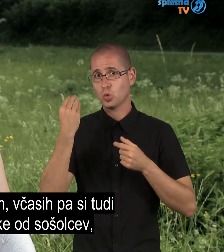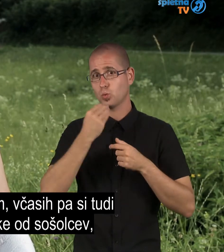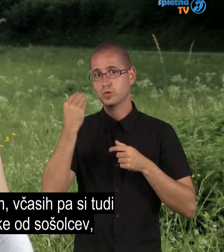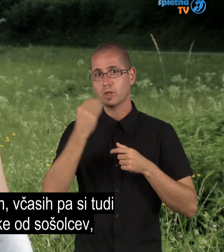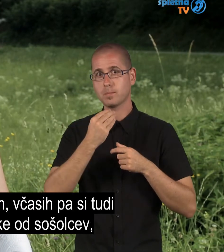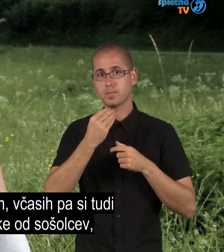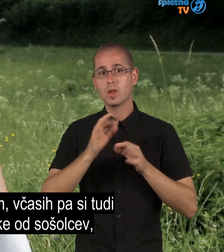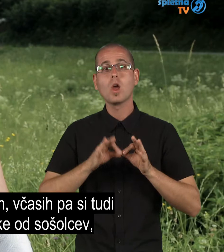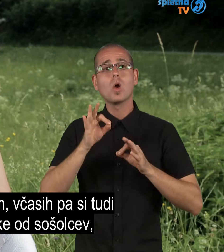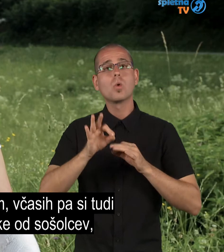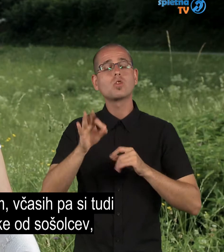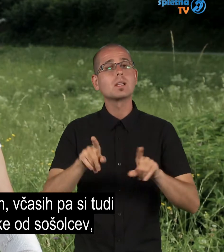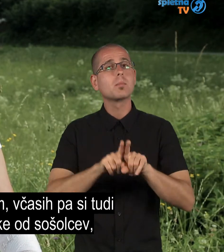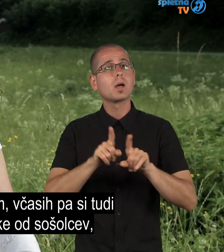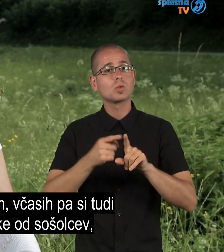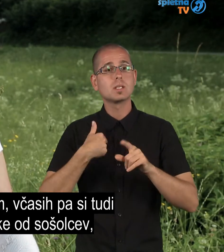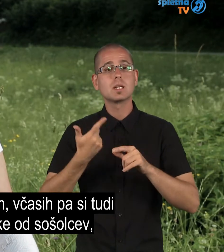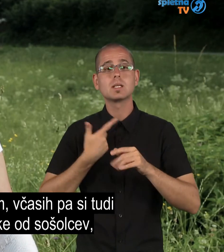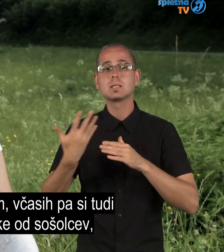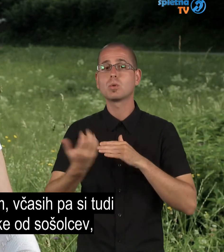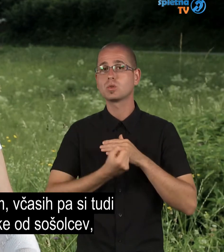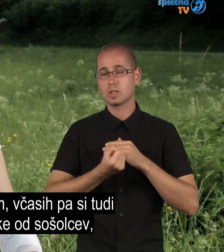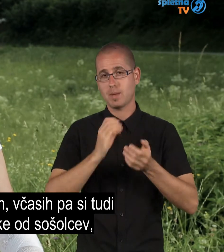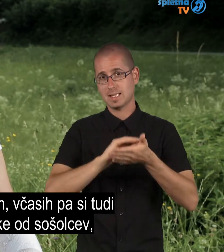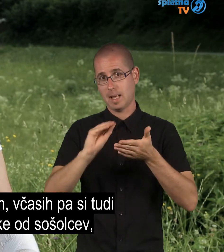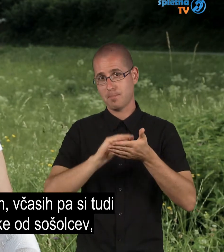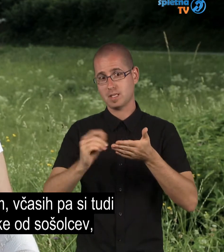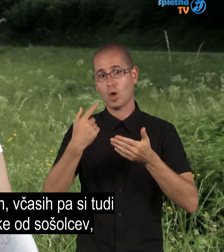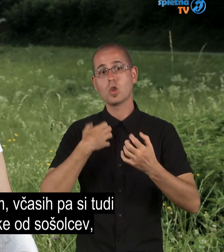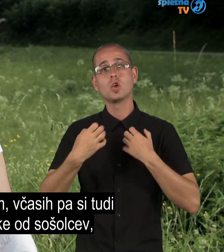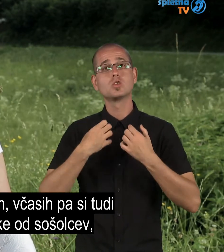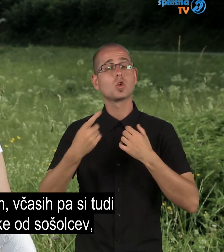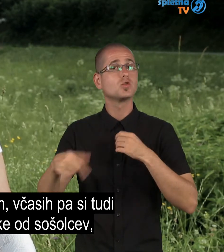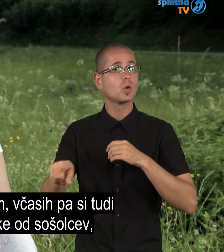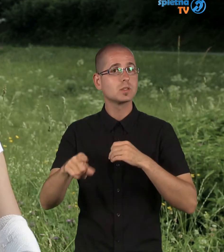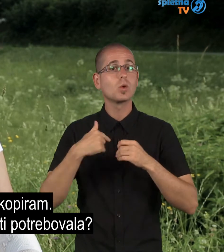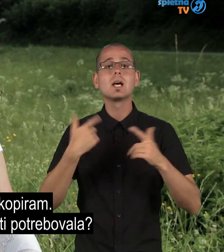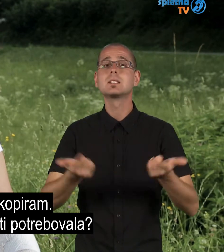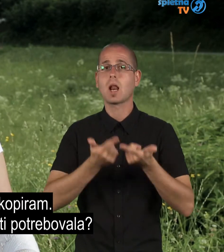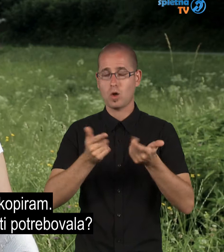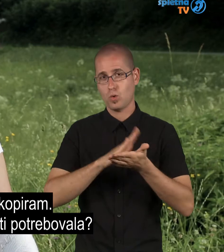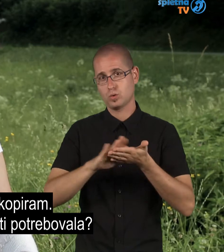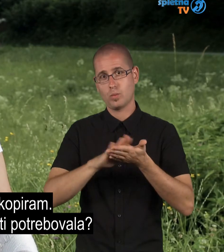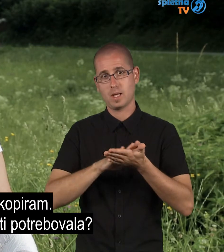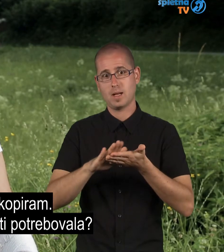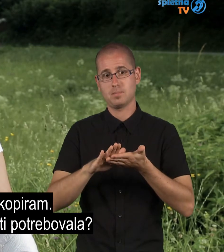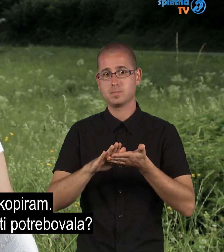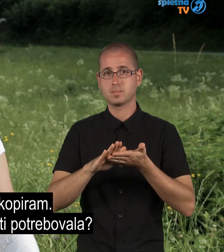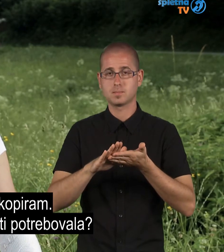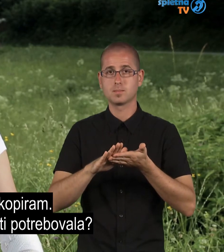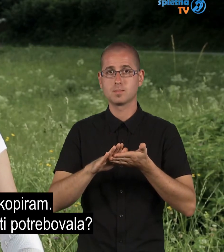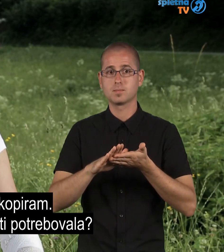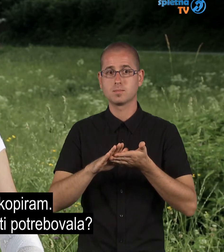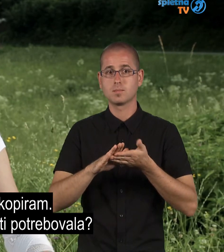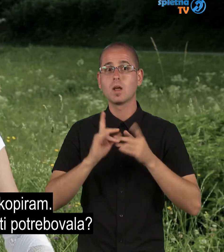učim. Včasih pa tudi si posodim zapiske od sošolcev, da si lahko skopiram.